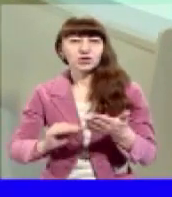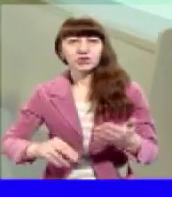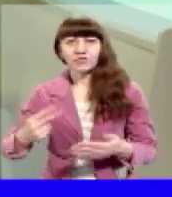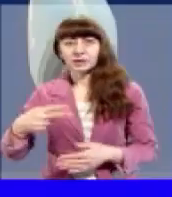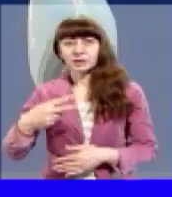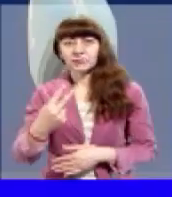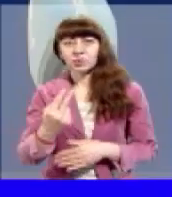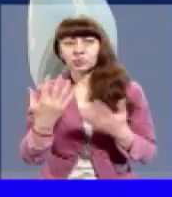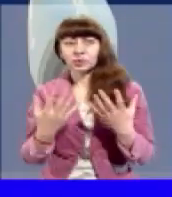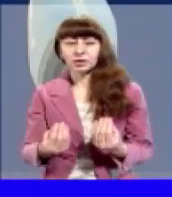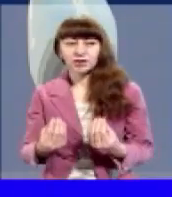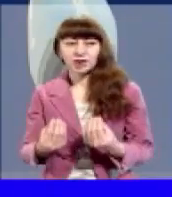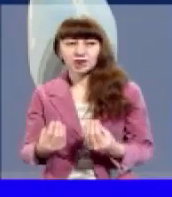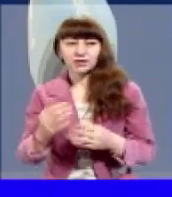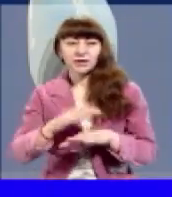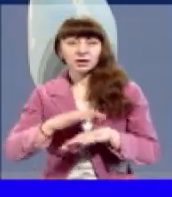адамда расталды.